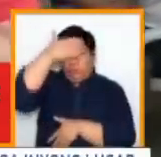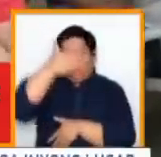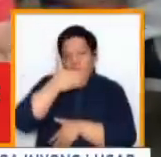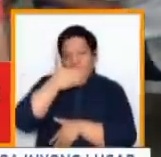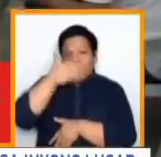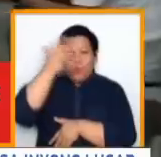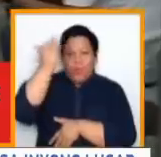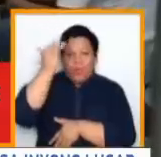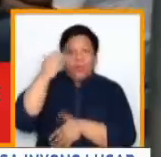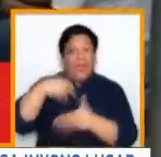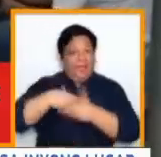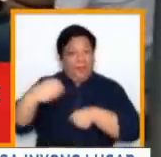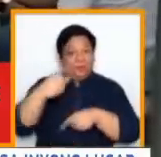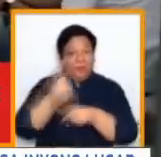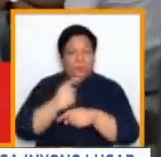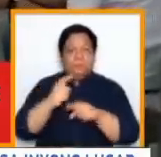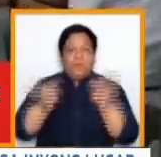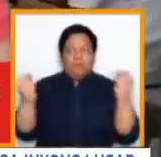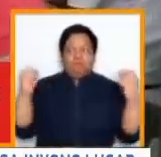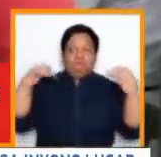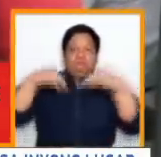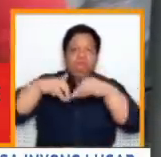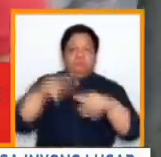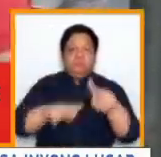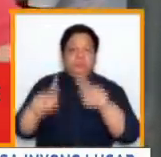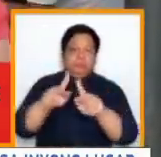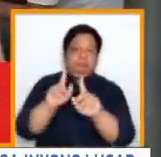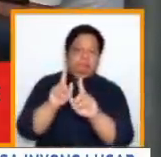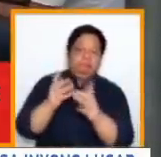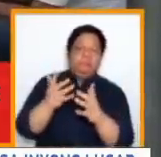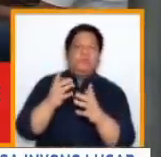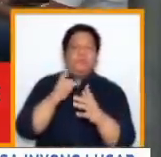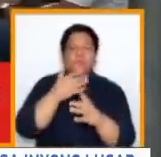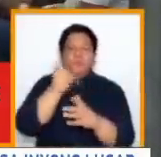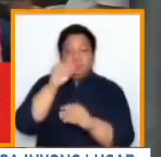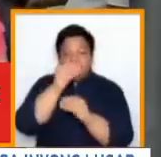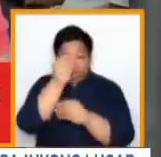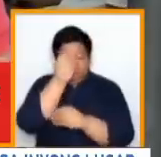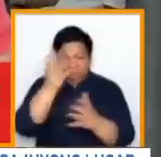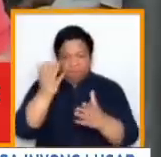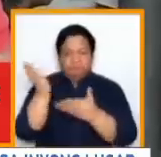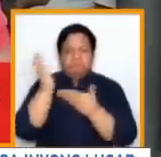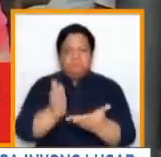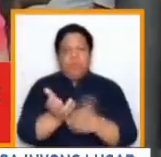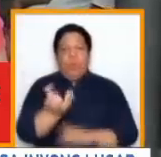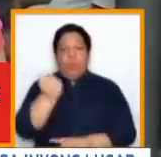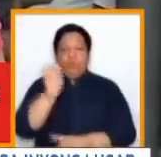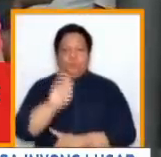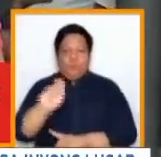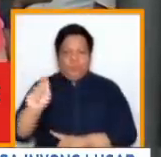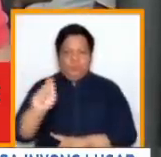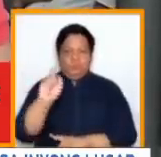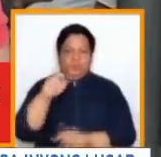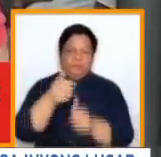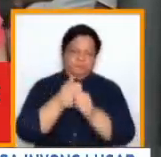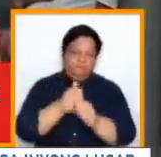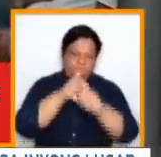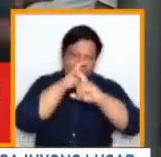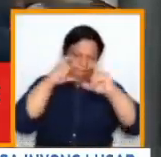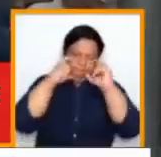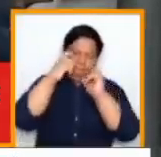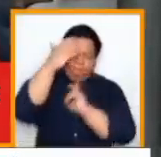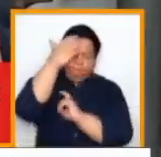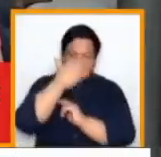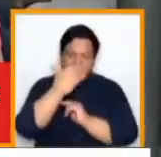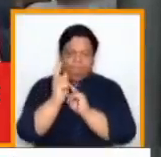outdoors ay medyo dikit-dikit naman yung mga tao. Ilang paalala, magdala na lang ng sariling ballpen din at sumunod pa rin sa health and safety protocols. And a reminder